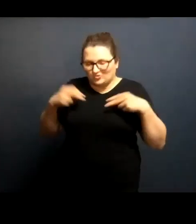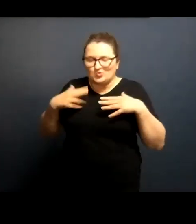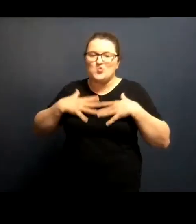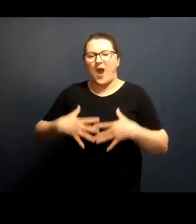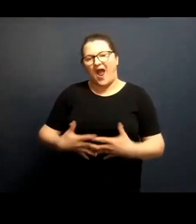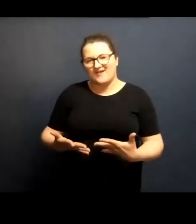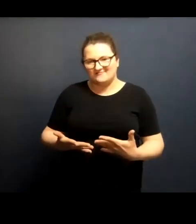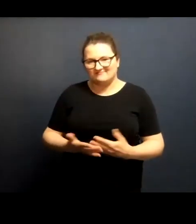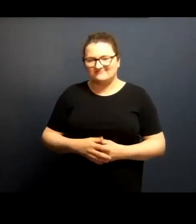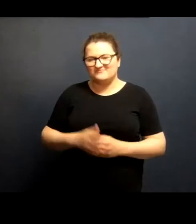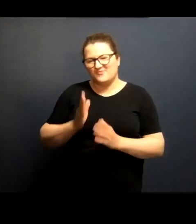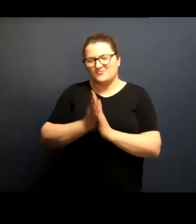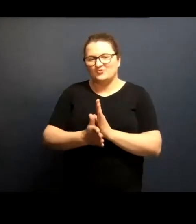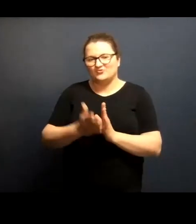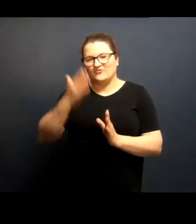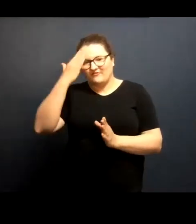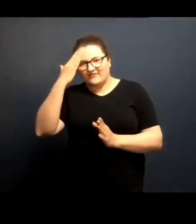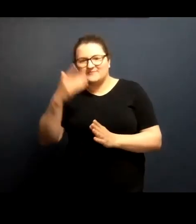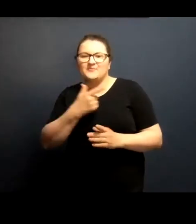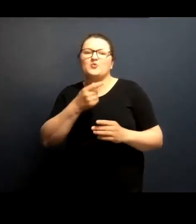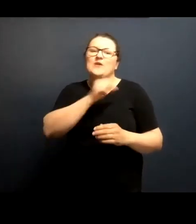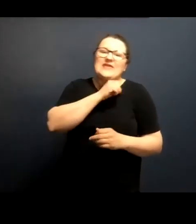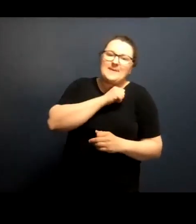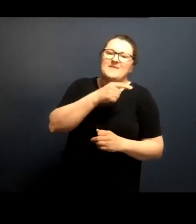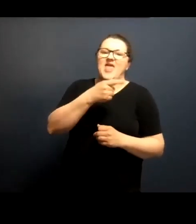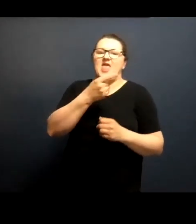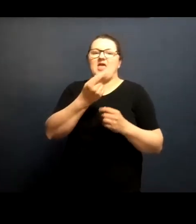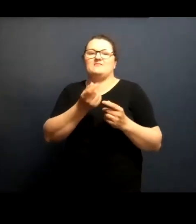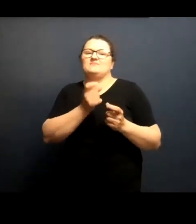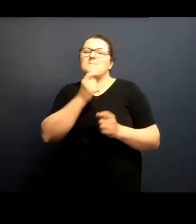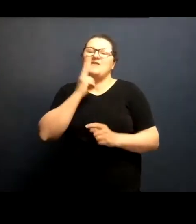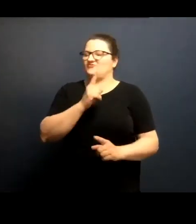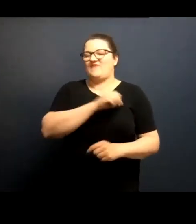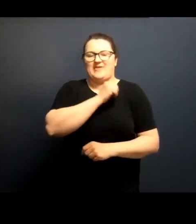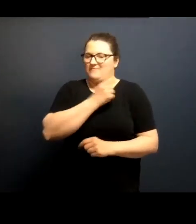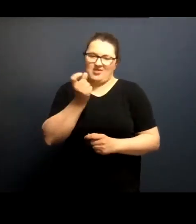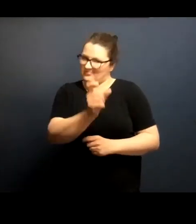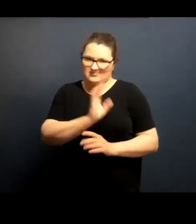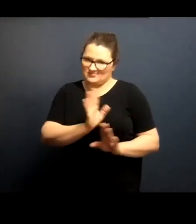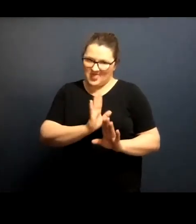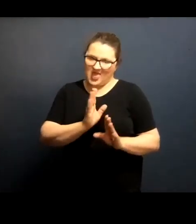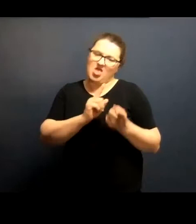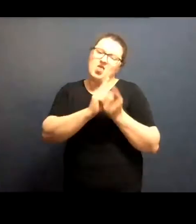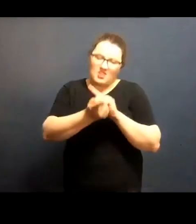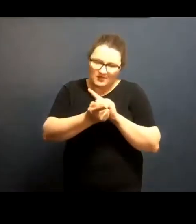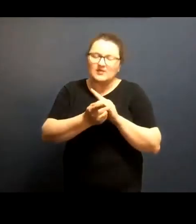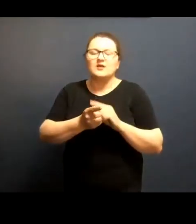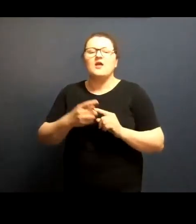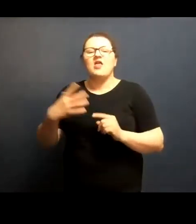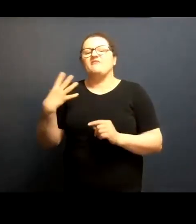trochę macie inny Państwo kot, jest imię, oczywiście zanonimizowane, to nie jest prawdziwe imię respondentki w wieku